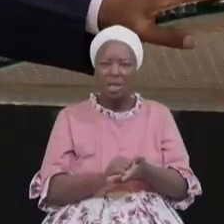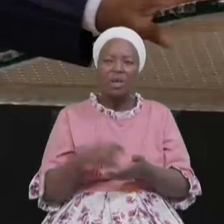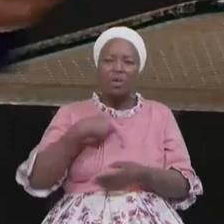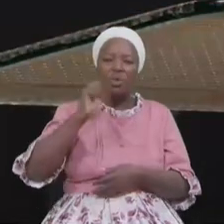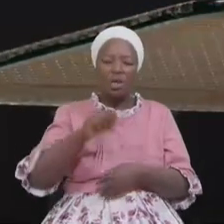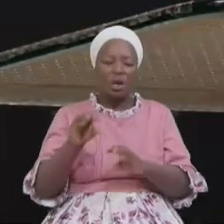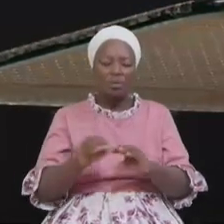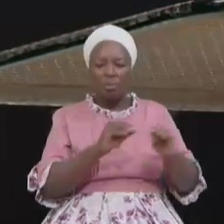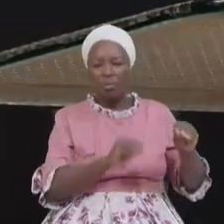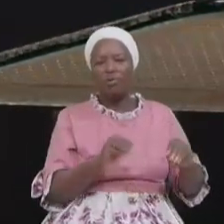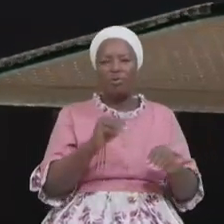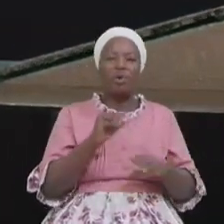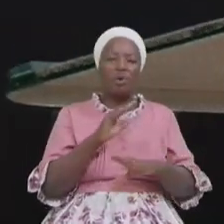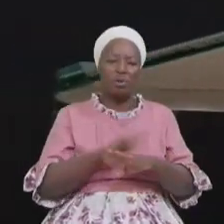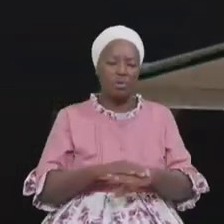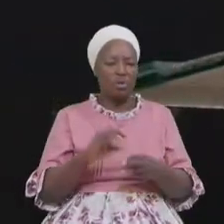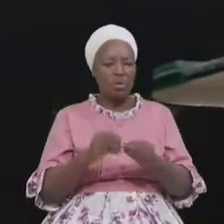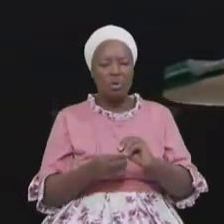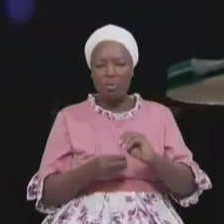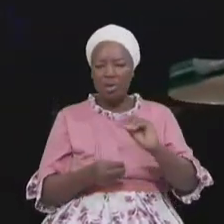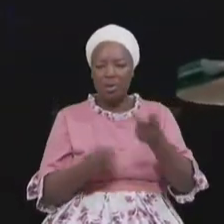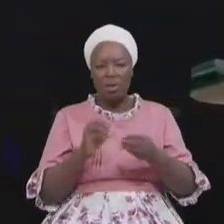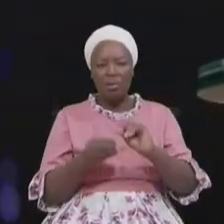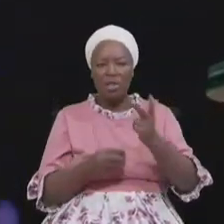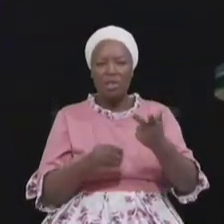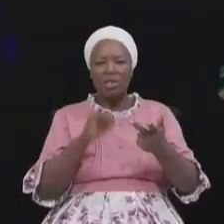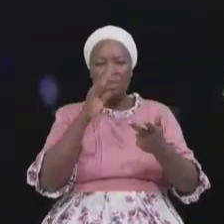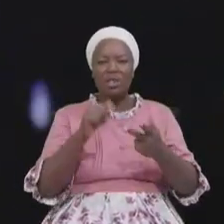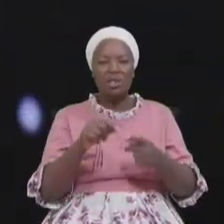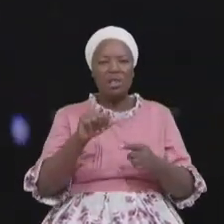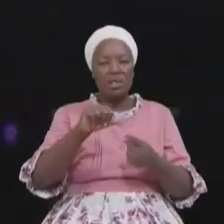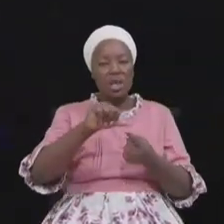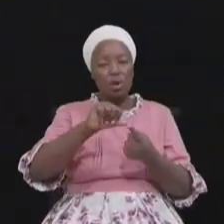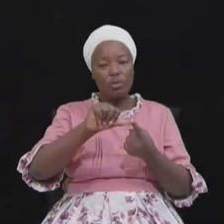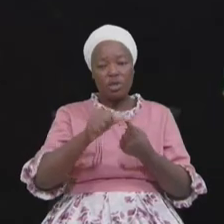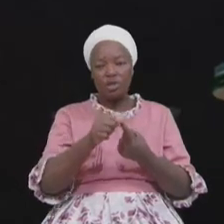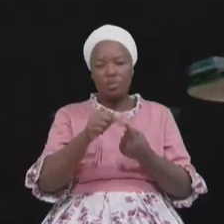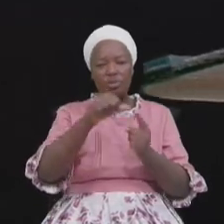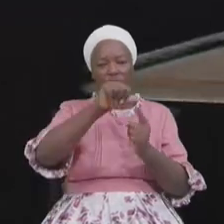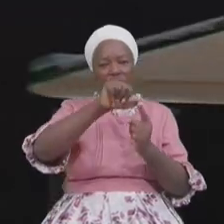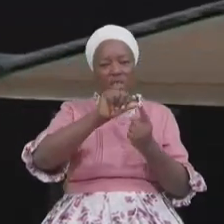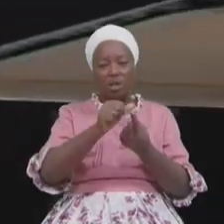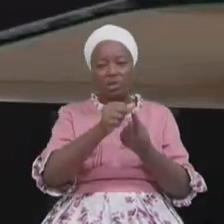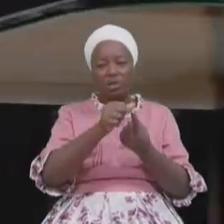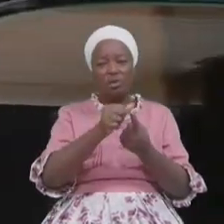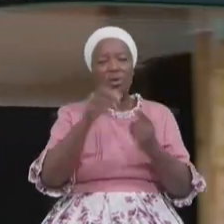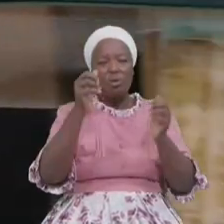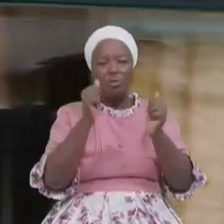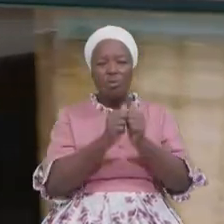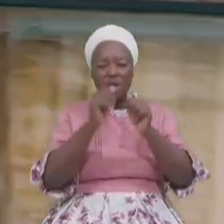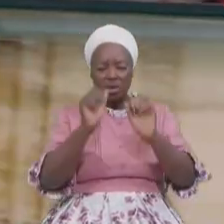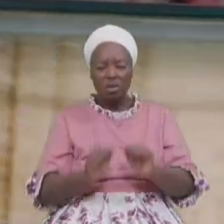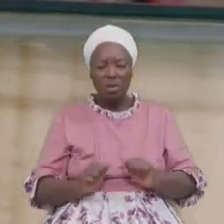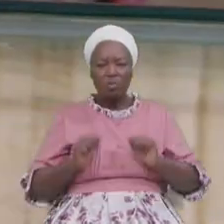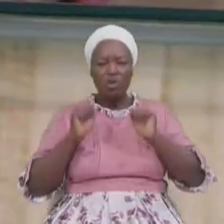loin. Troisième élément, la circoncision avec soumission dans une foi